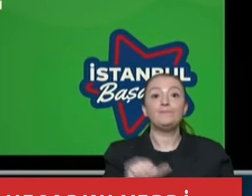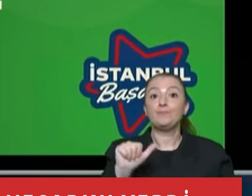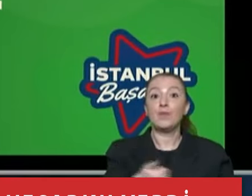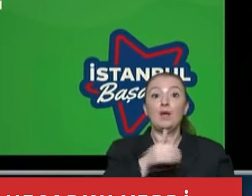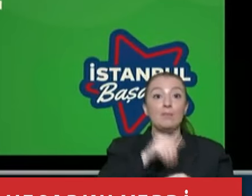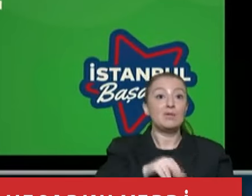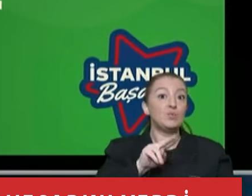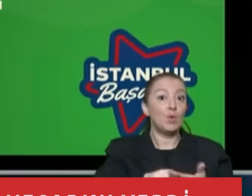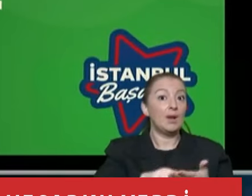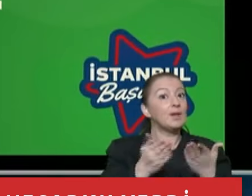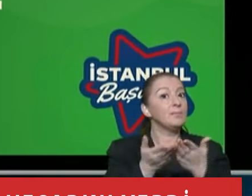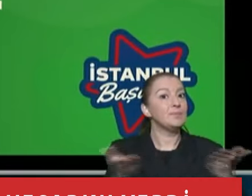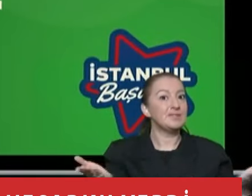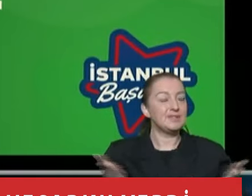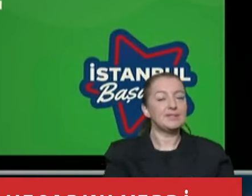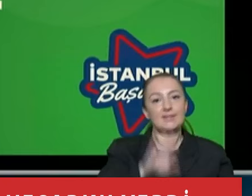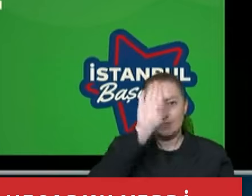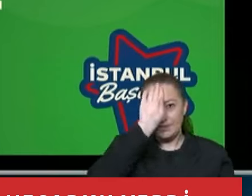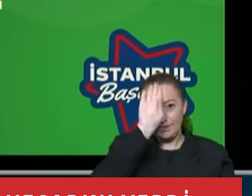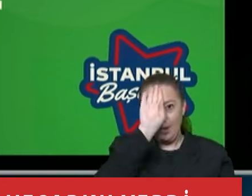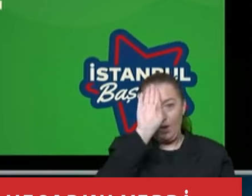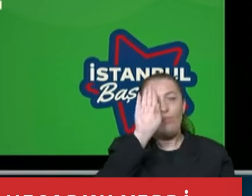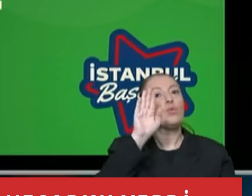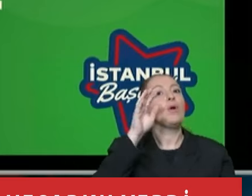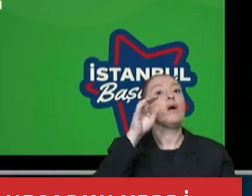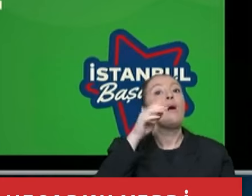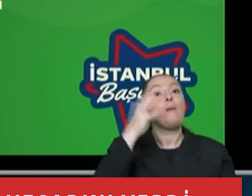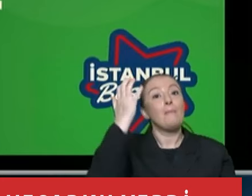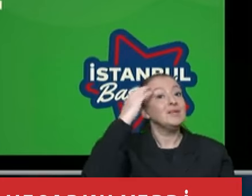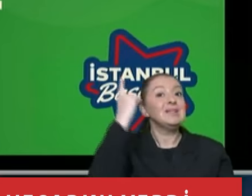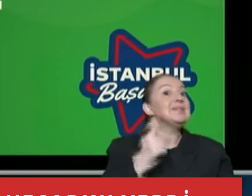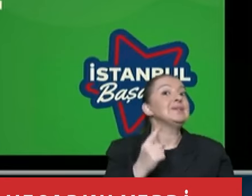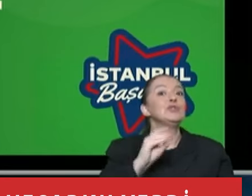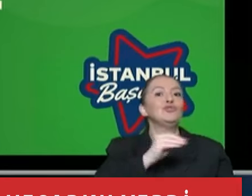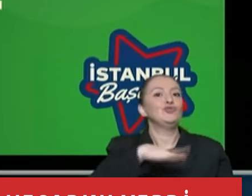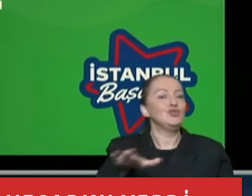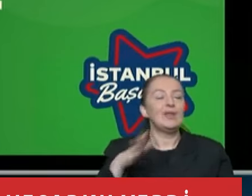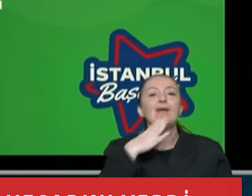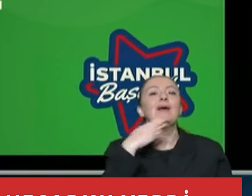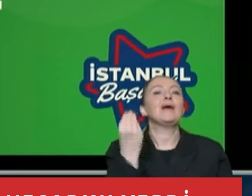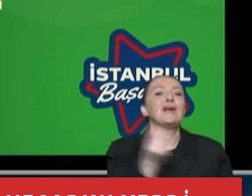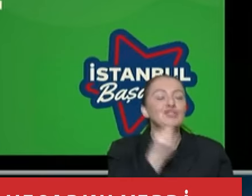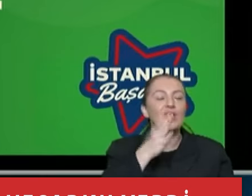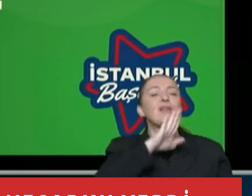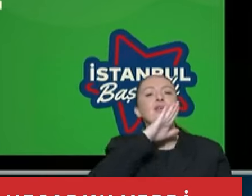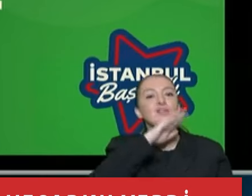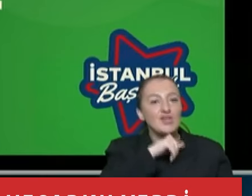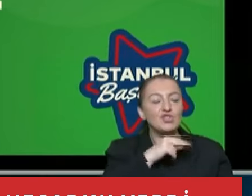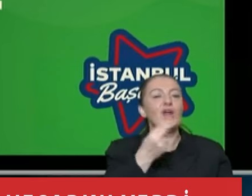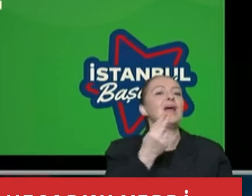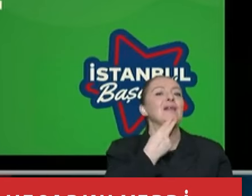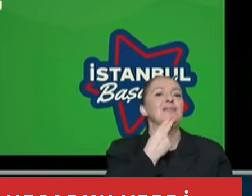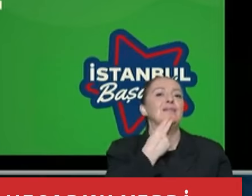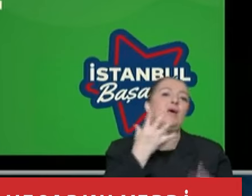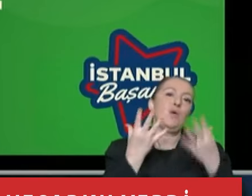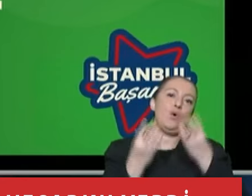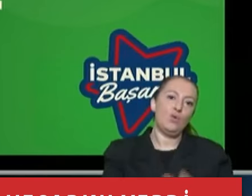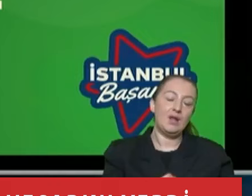meclis üyelerimiz İstanbullu başta çocuklar gençler yaşlılar ve kadınlar olmak